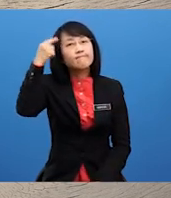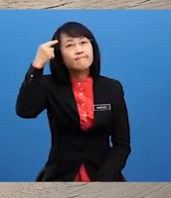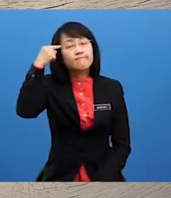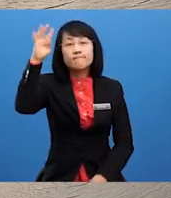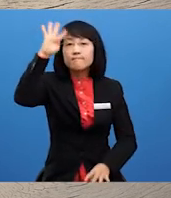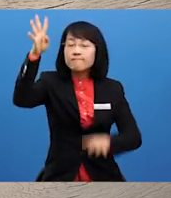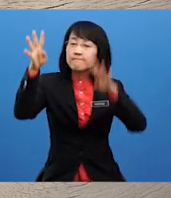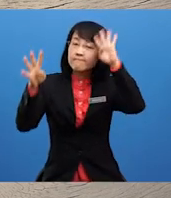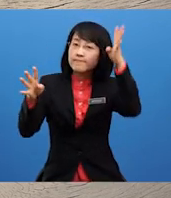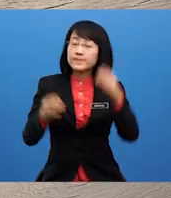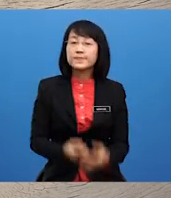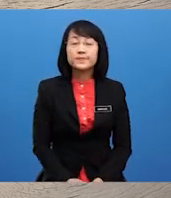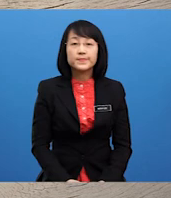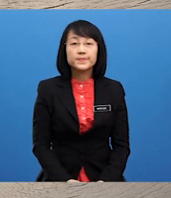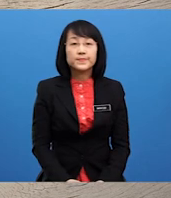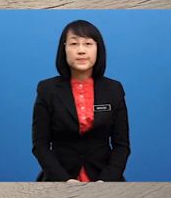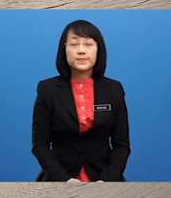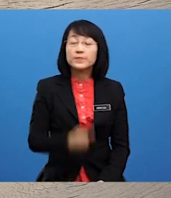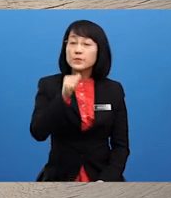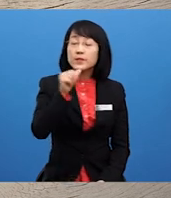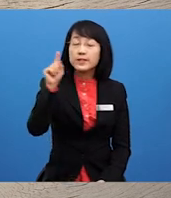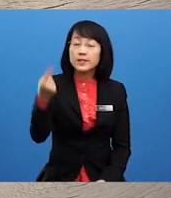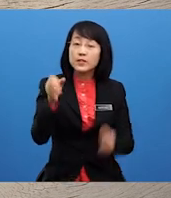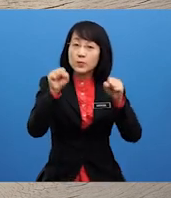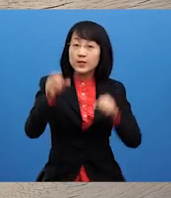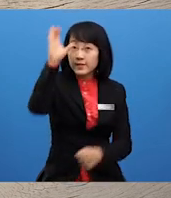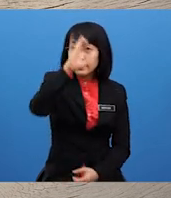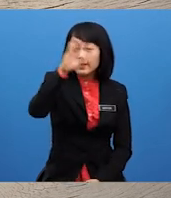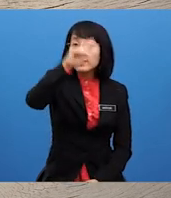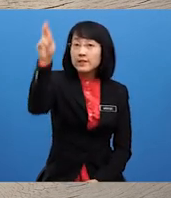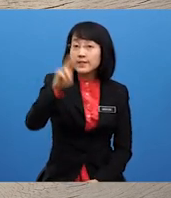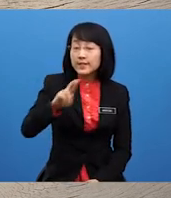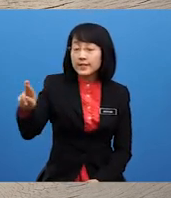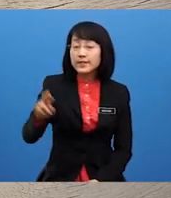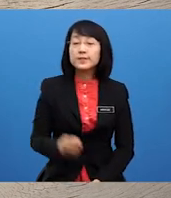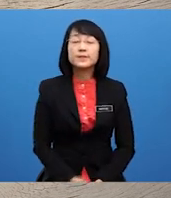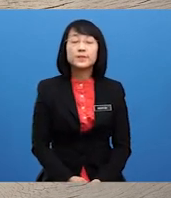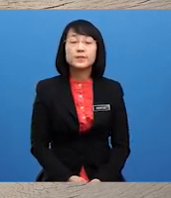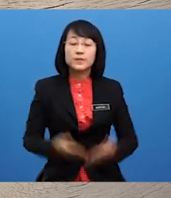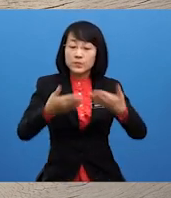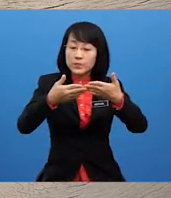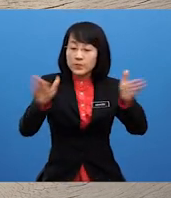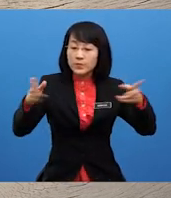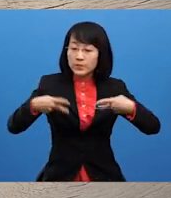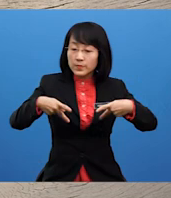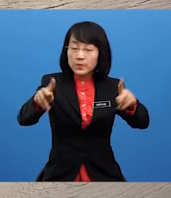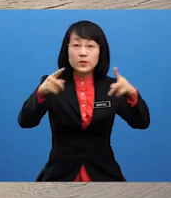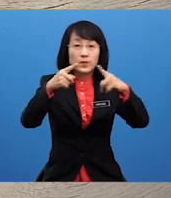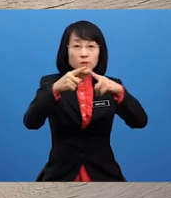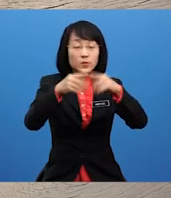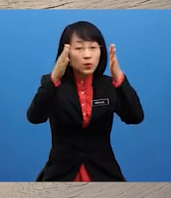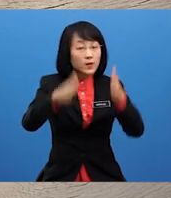kreatif. Mereka bukan sahaja mampu mencari rezeki tetapi juga membuka peluang kepada orang